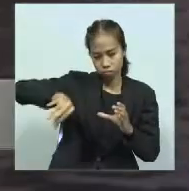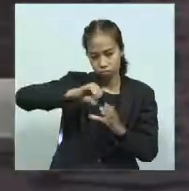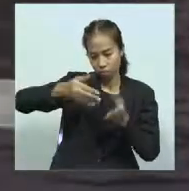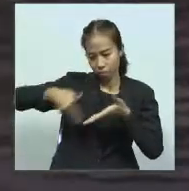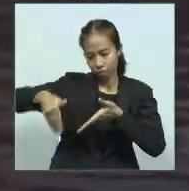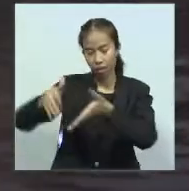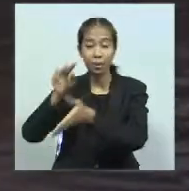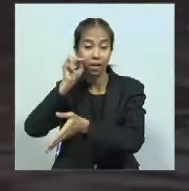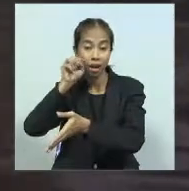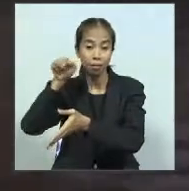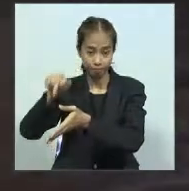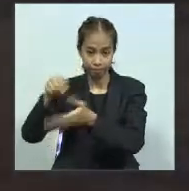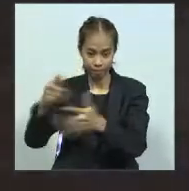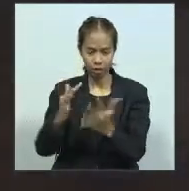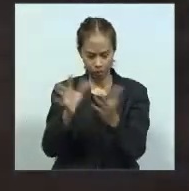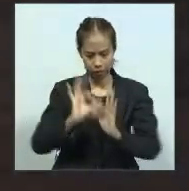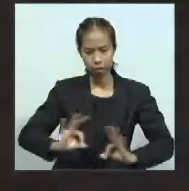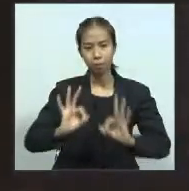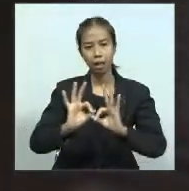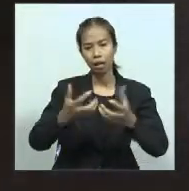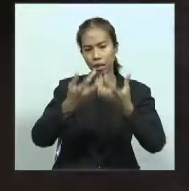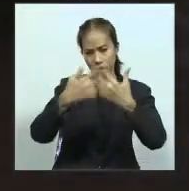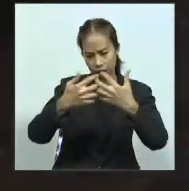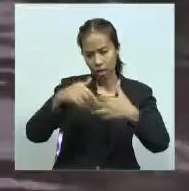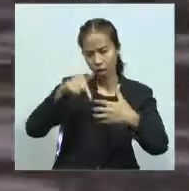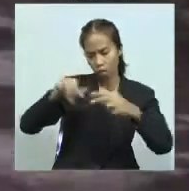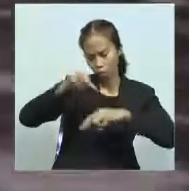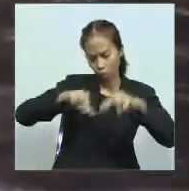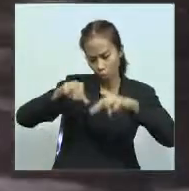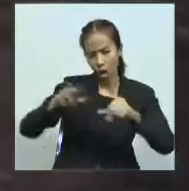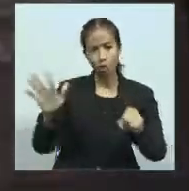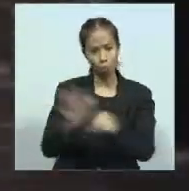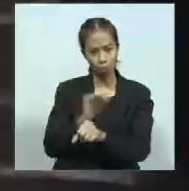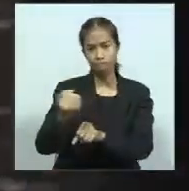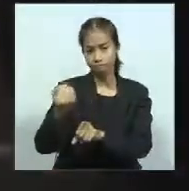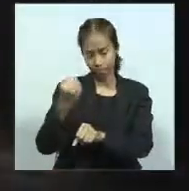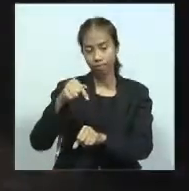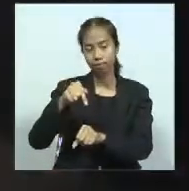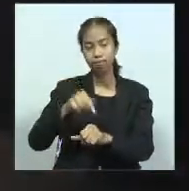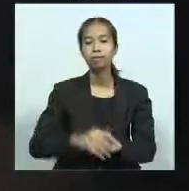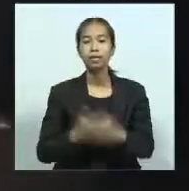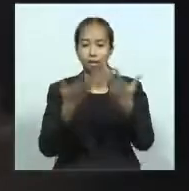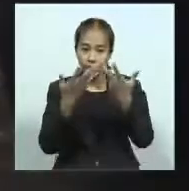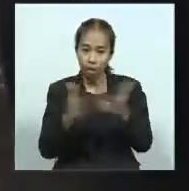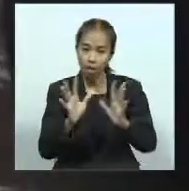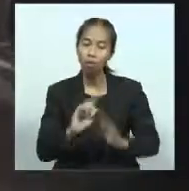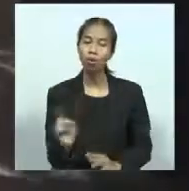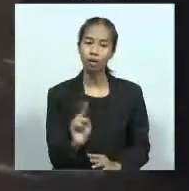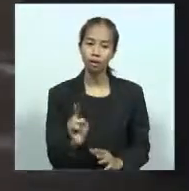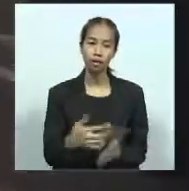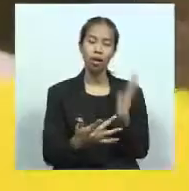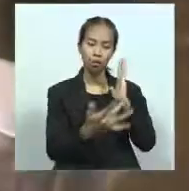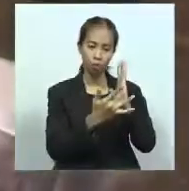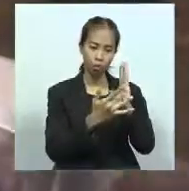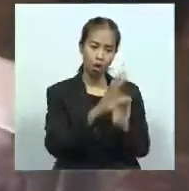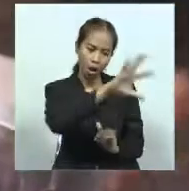าจึงต้องดูแลเครื่องสูบน้ำให้มีสภาพสมบูรณ์พร้อมใช้งานและครอบคลุมมากที่สุดและที่สำคัญควรนำเทคโ